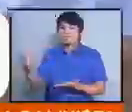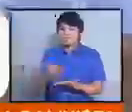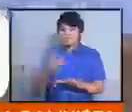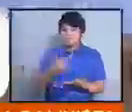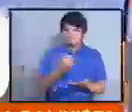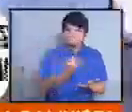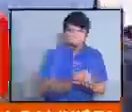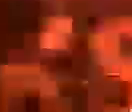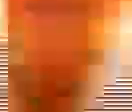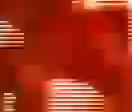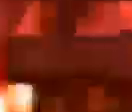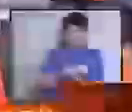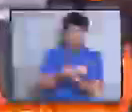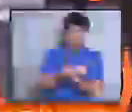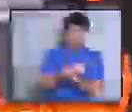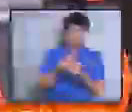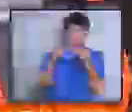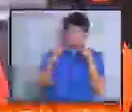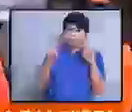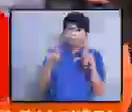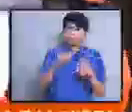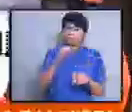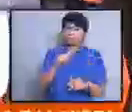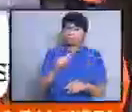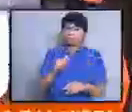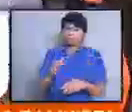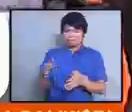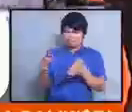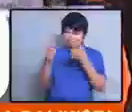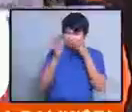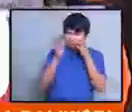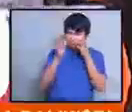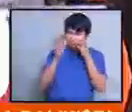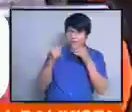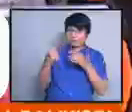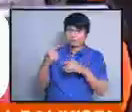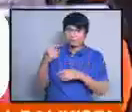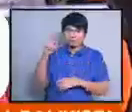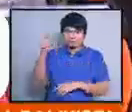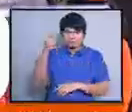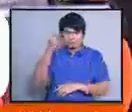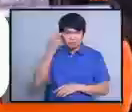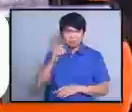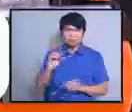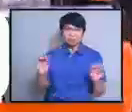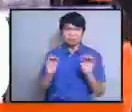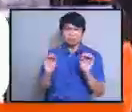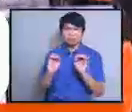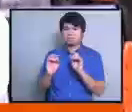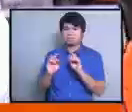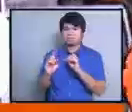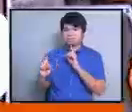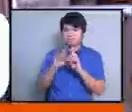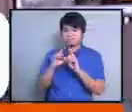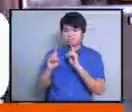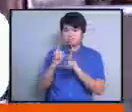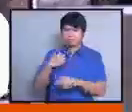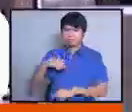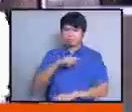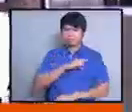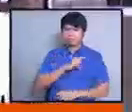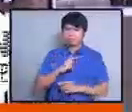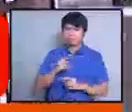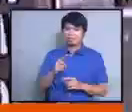publiko. Hindi na naman kami pinakinggan ng ating gobyerno at walang nakipag-usap sa amin. Kaya